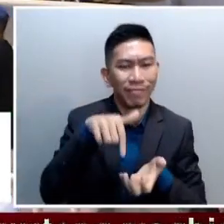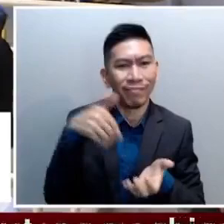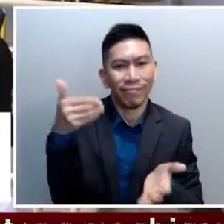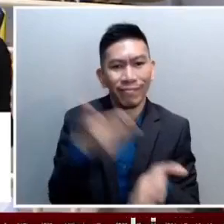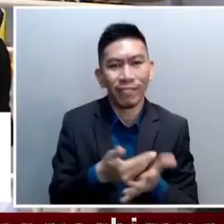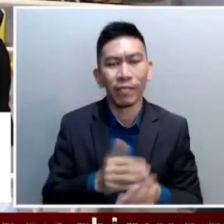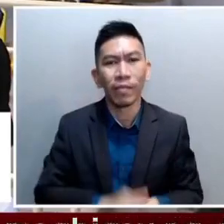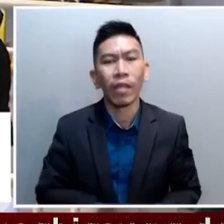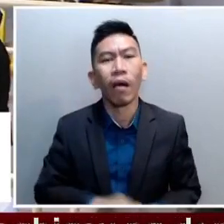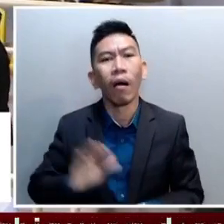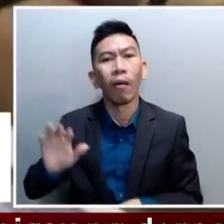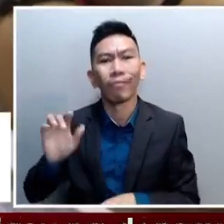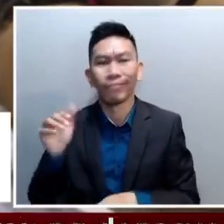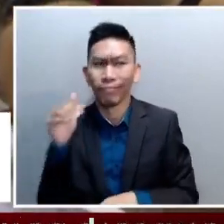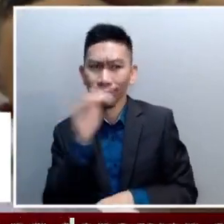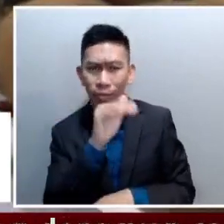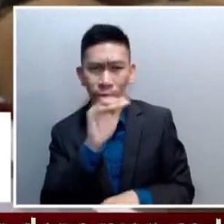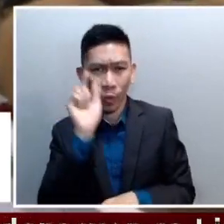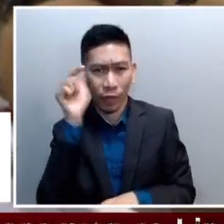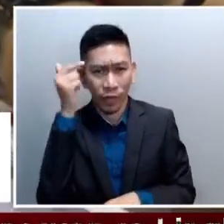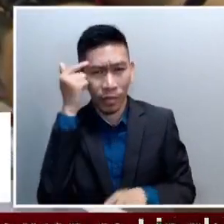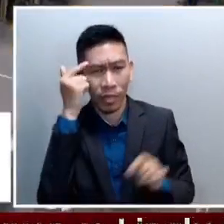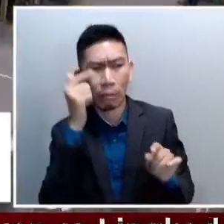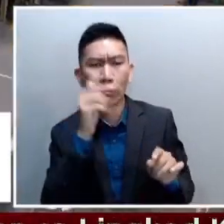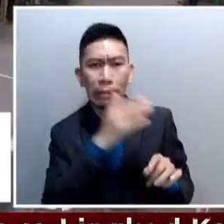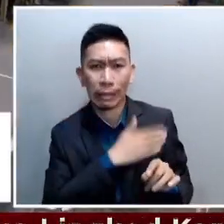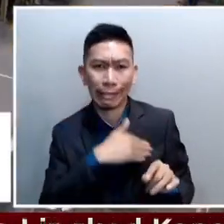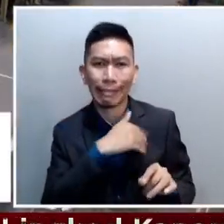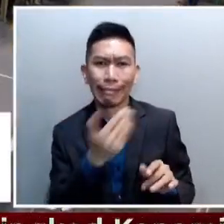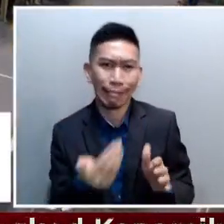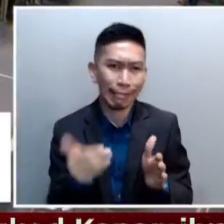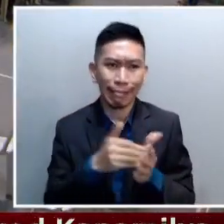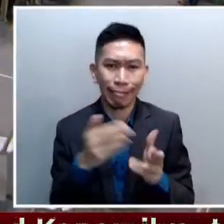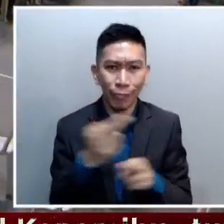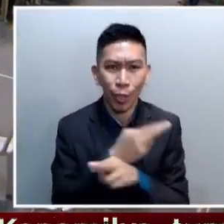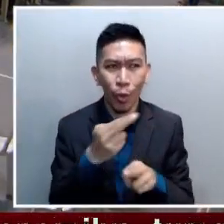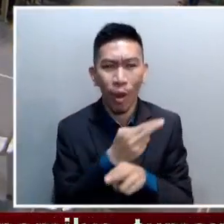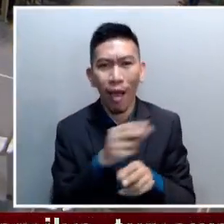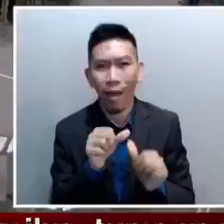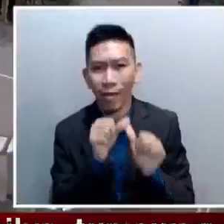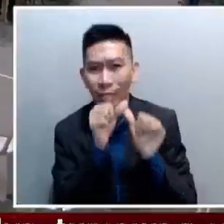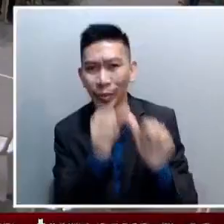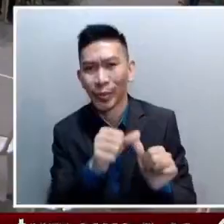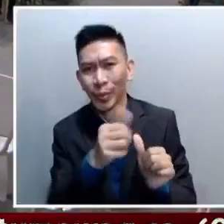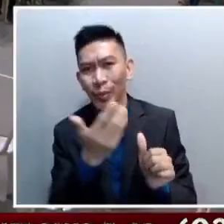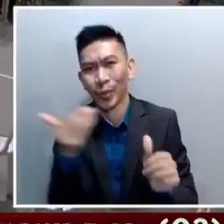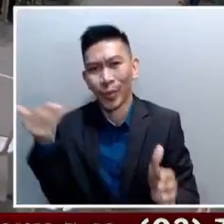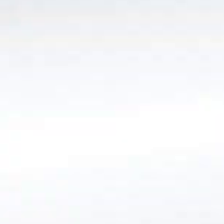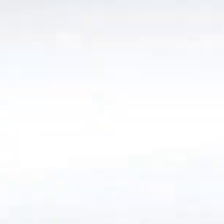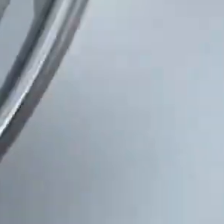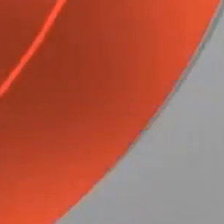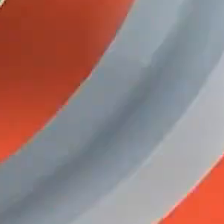Magtuloy-tuloy na ang dating ng bakuna sa kanila. Jack Batallones, ABS-CBN News.